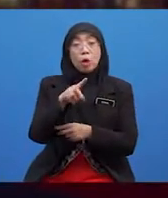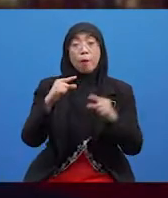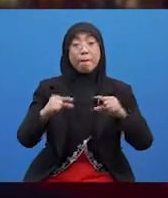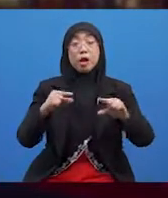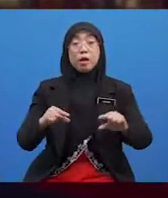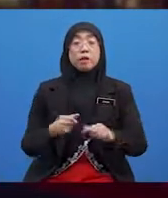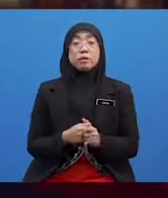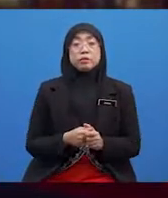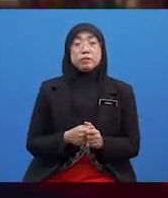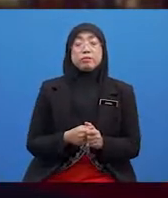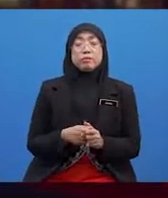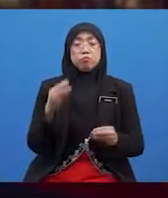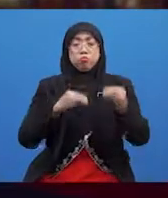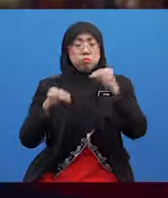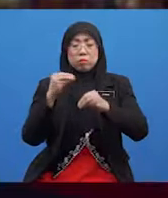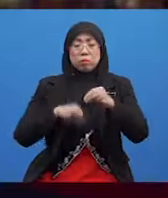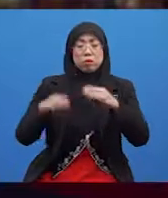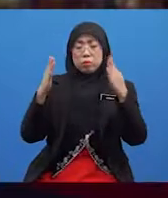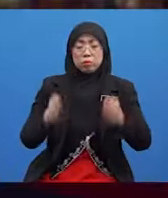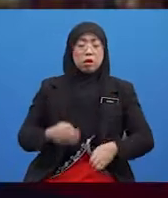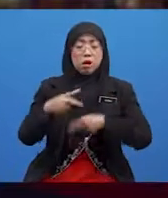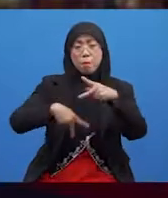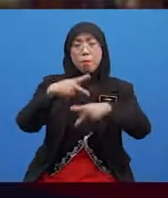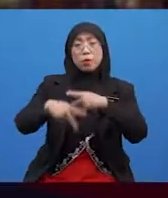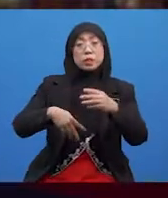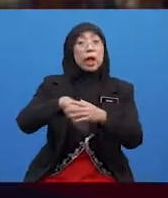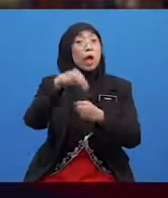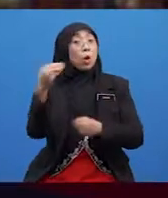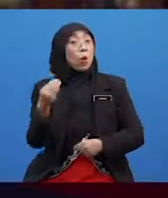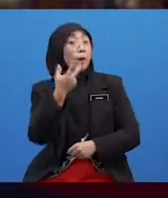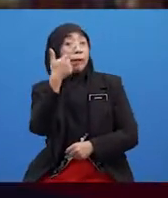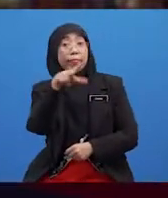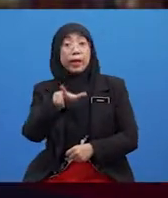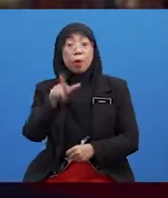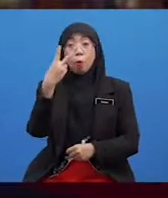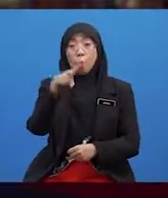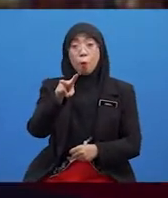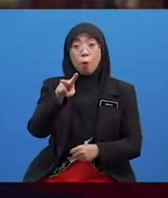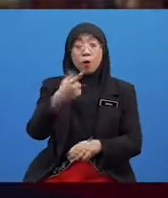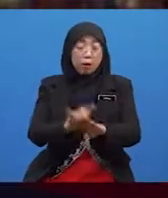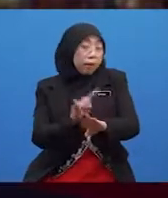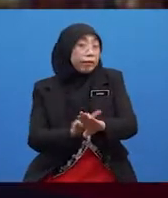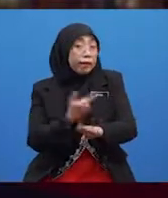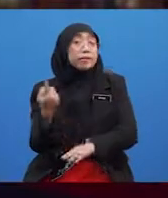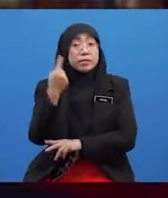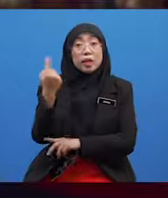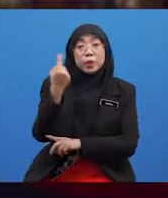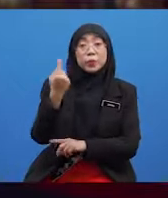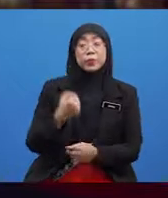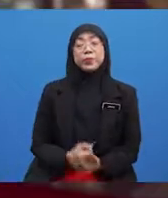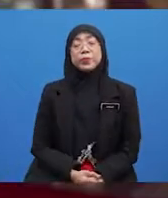manusia yang berlaku melalui proses-proses luaran seperti praktis dan latihan yang